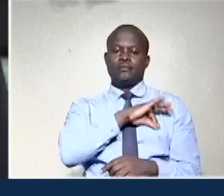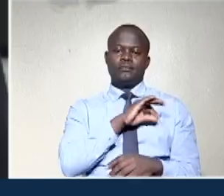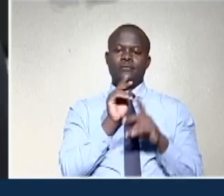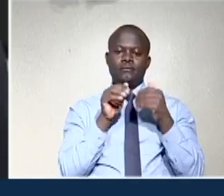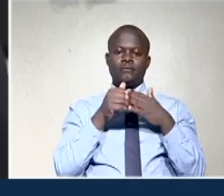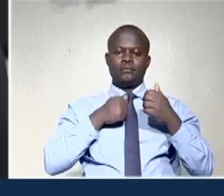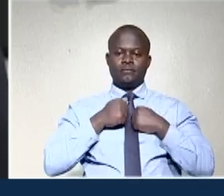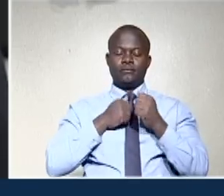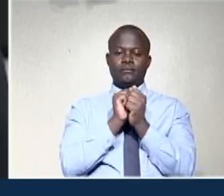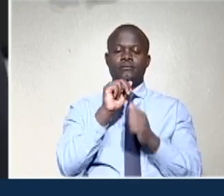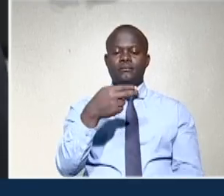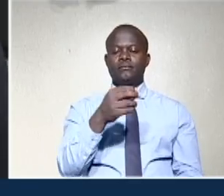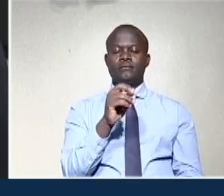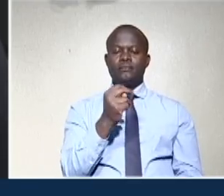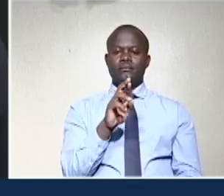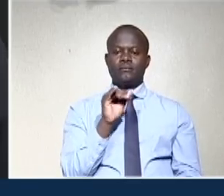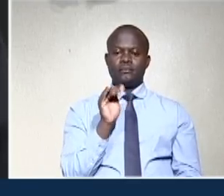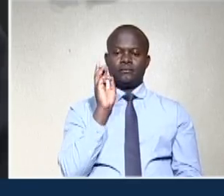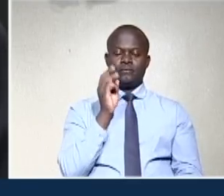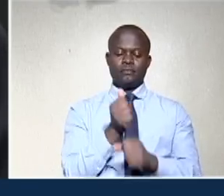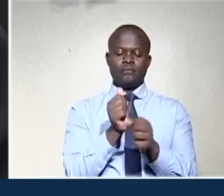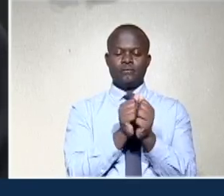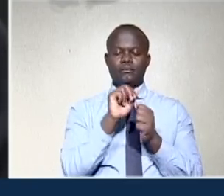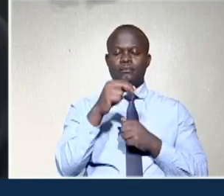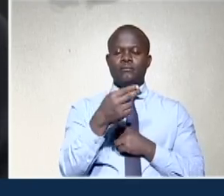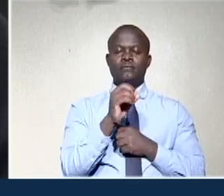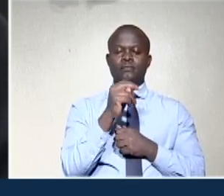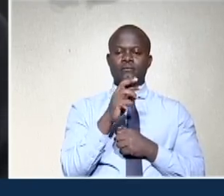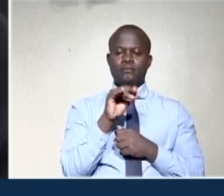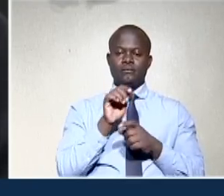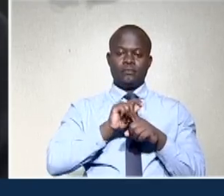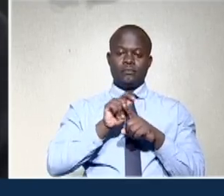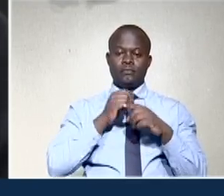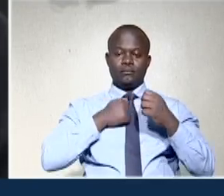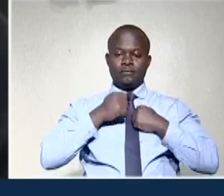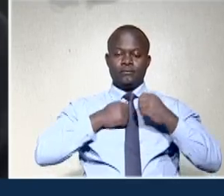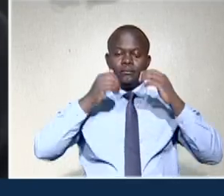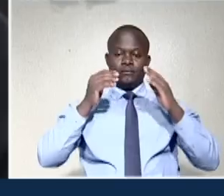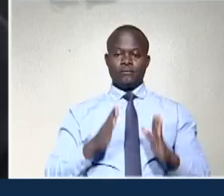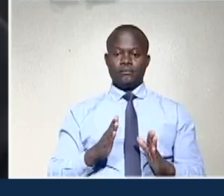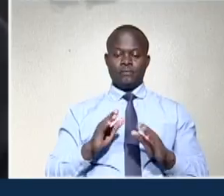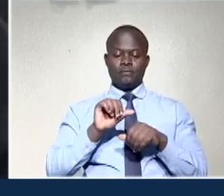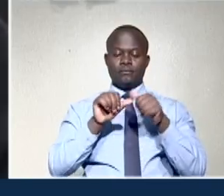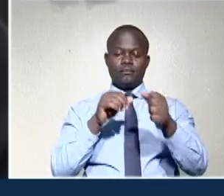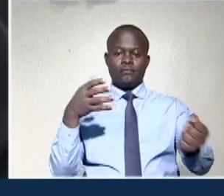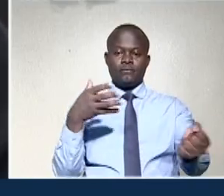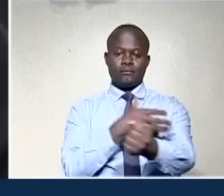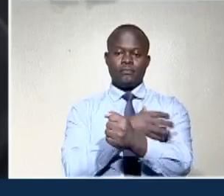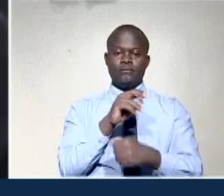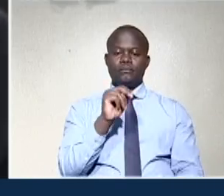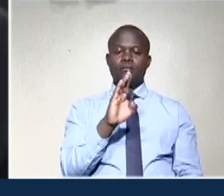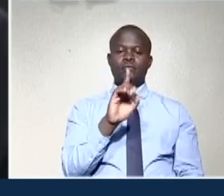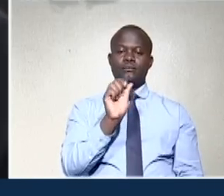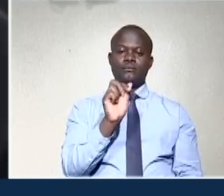na Hongiriya. Tuzakorana kandi na Hongiriya mu guhugura Abanyarwanda mu birebana n'ingufu za